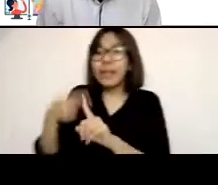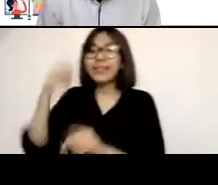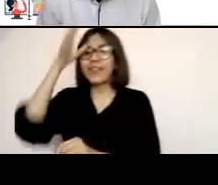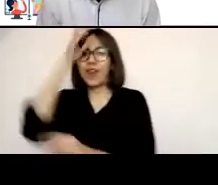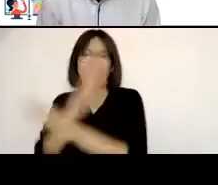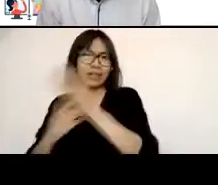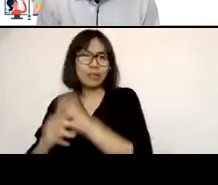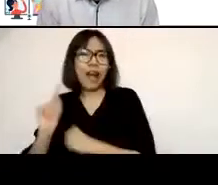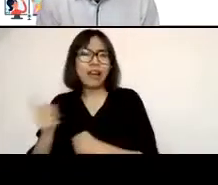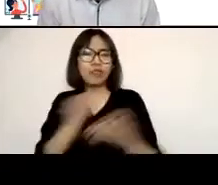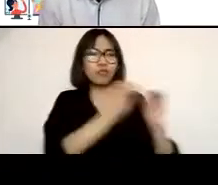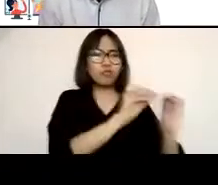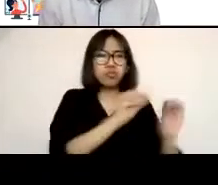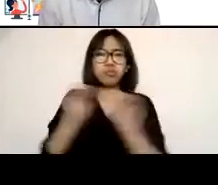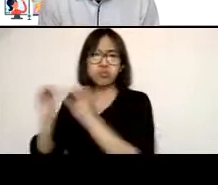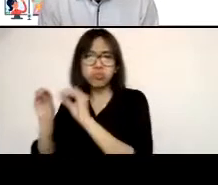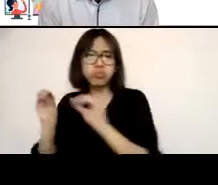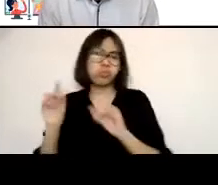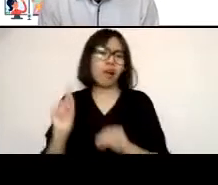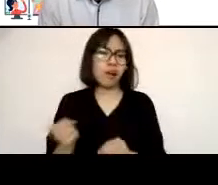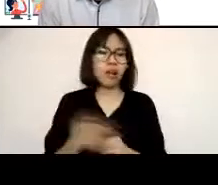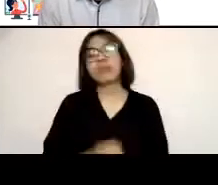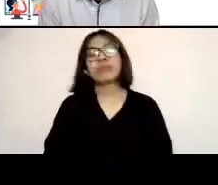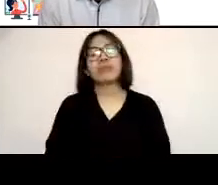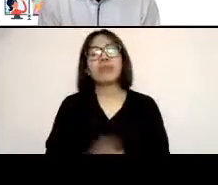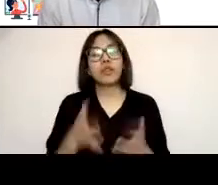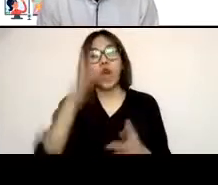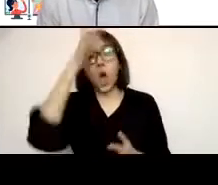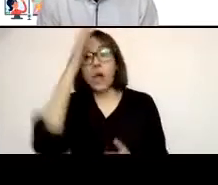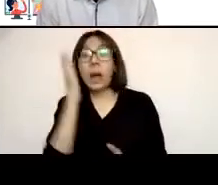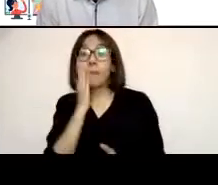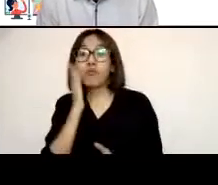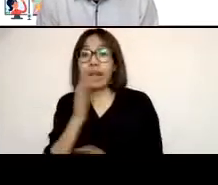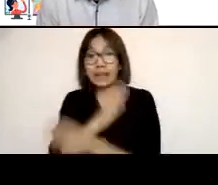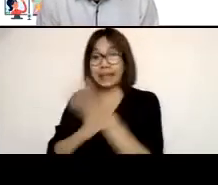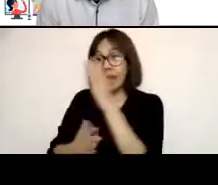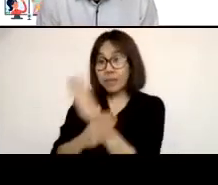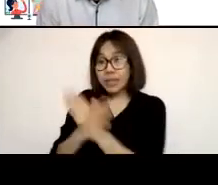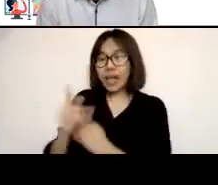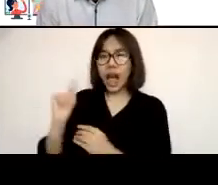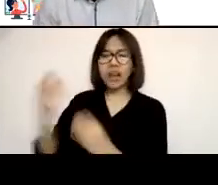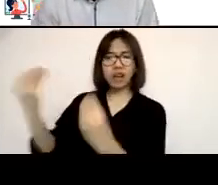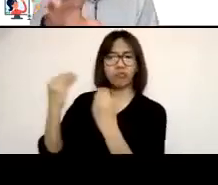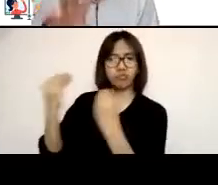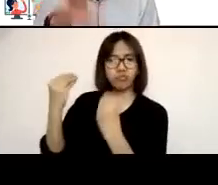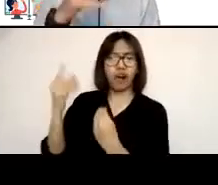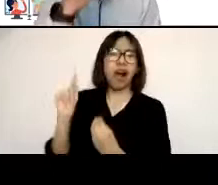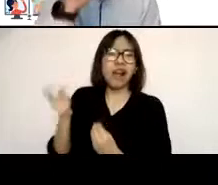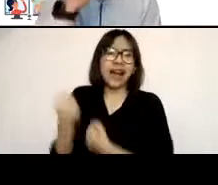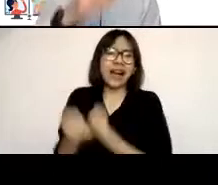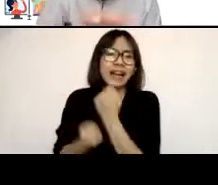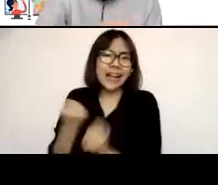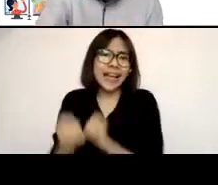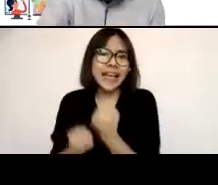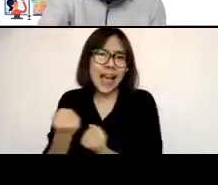beberapa kegiatan yang khusus difokuskan untuk anak-anak muda dengan disabilitas, yaitu kegiatan-kegiatan yang kami